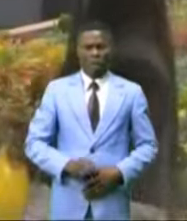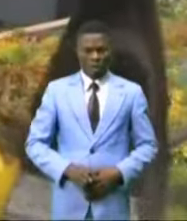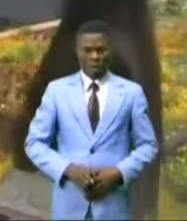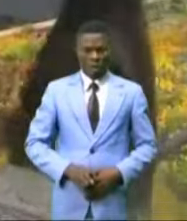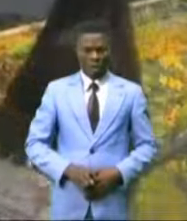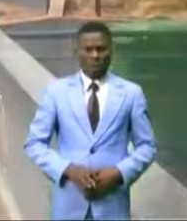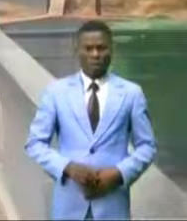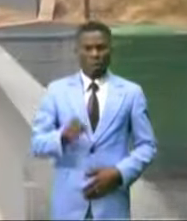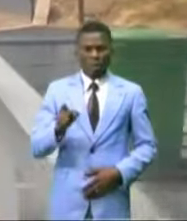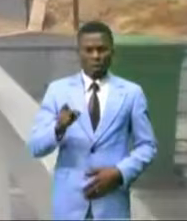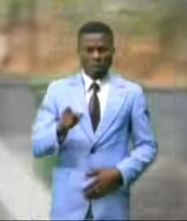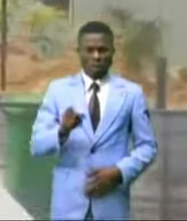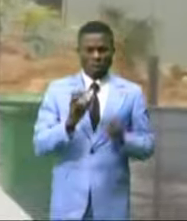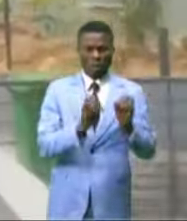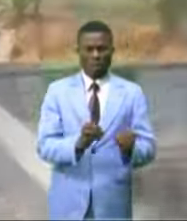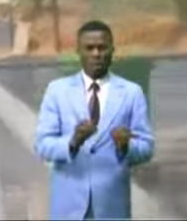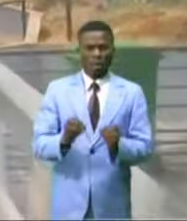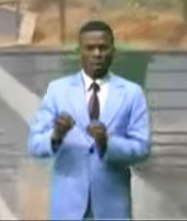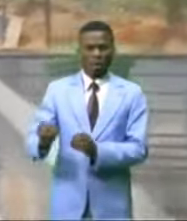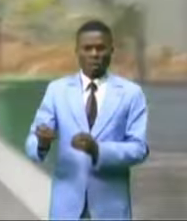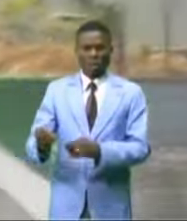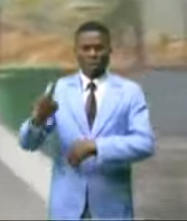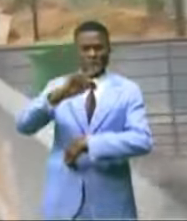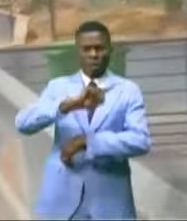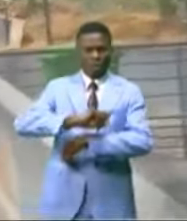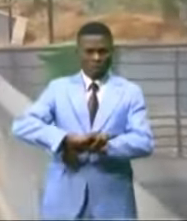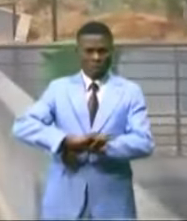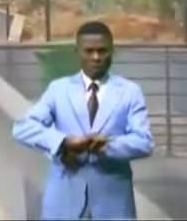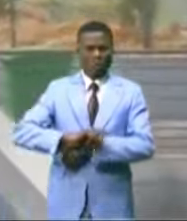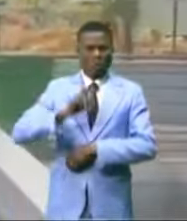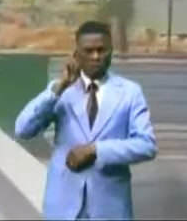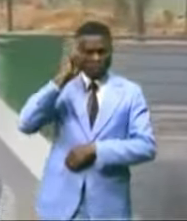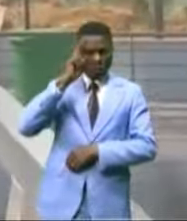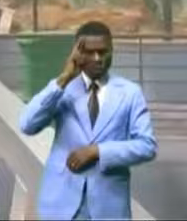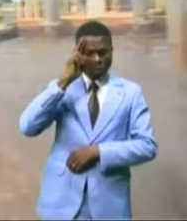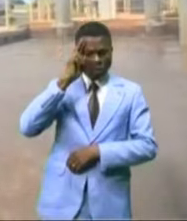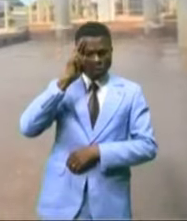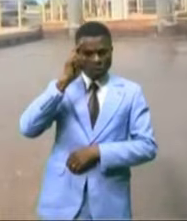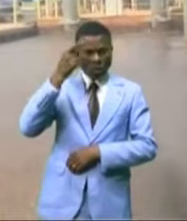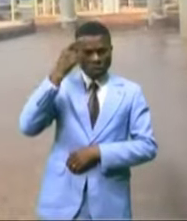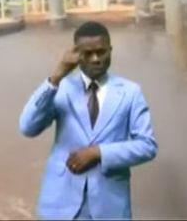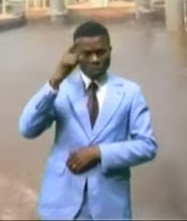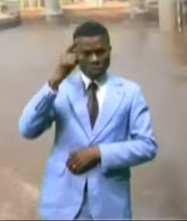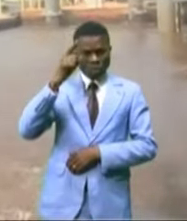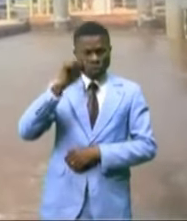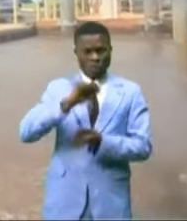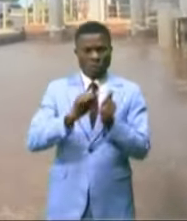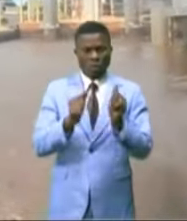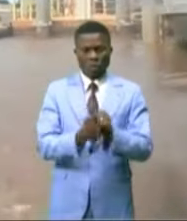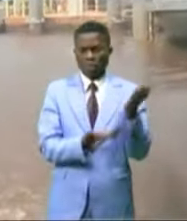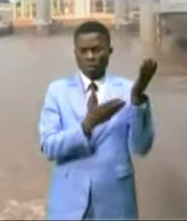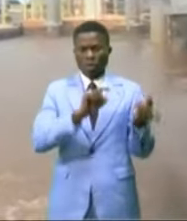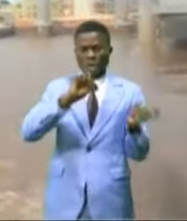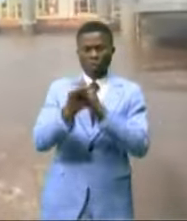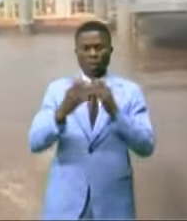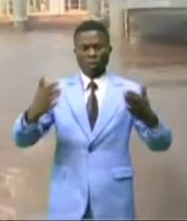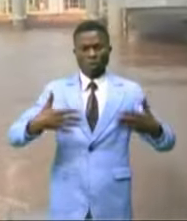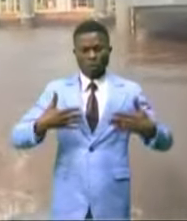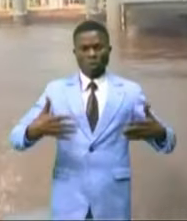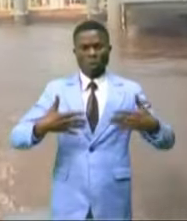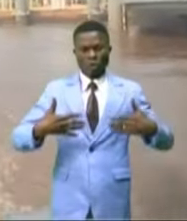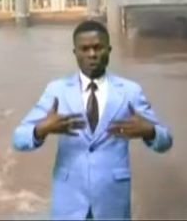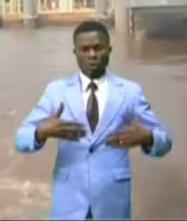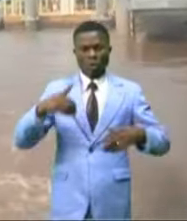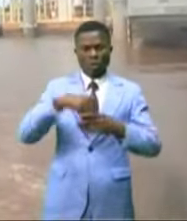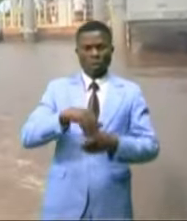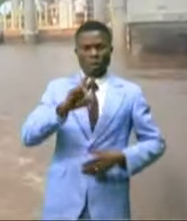bbombo a organisé une journée d'immersion et réflexion sur l'impact du changement climatique en